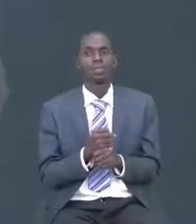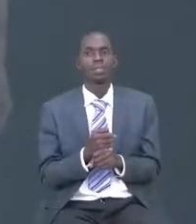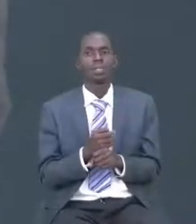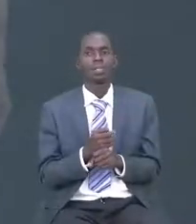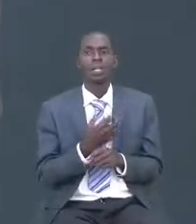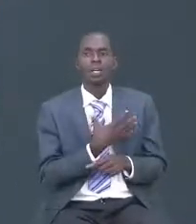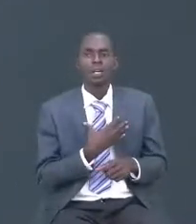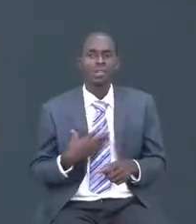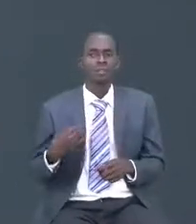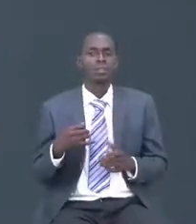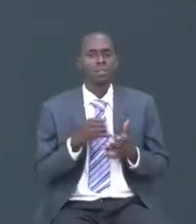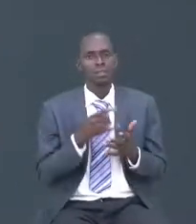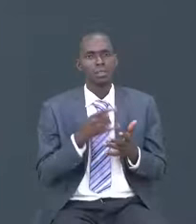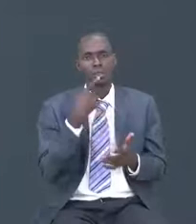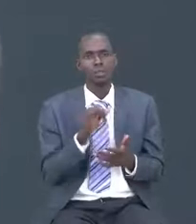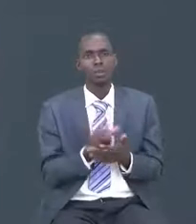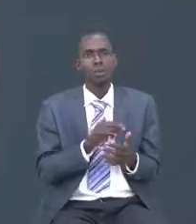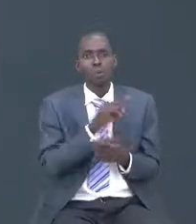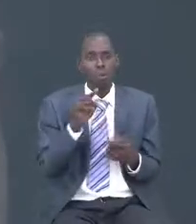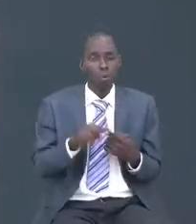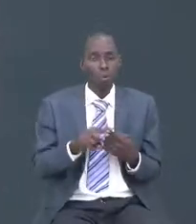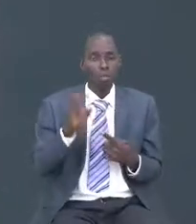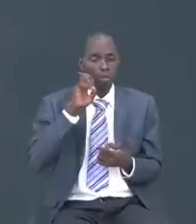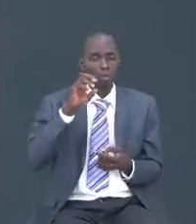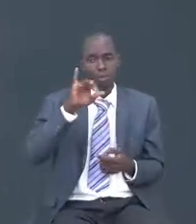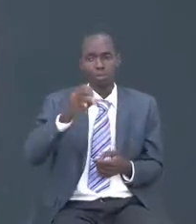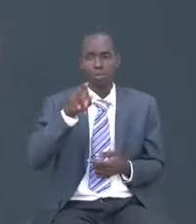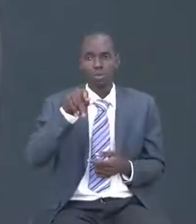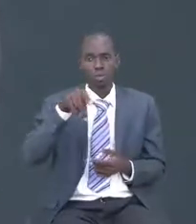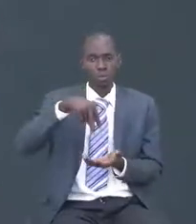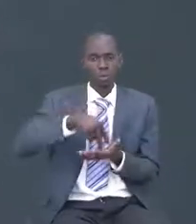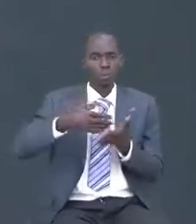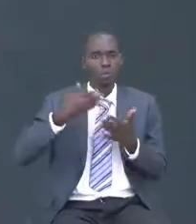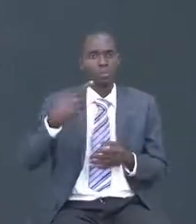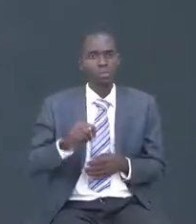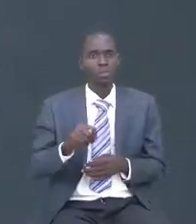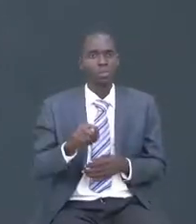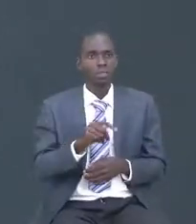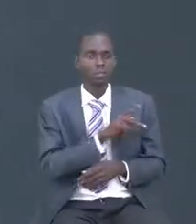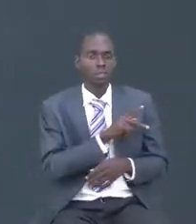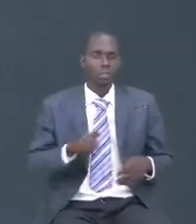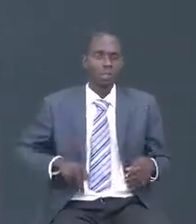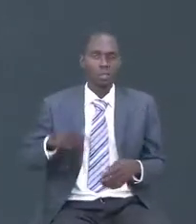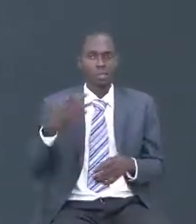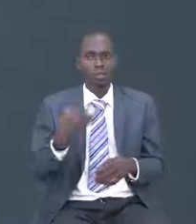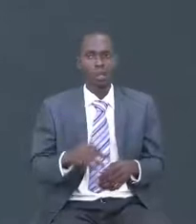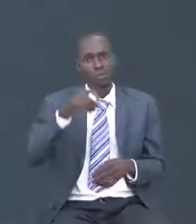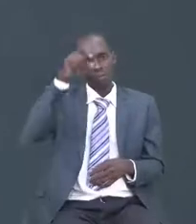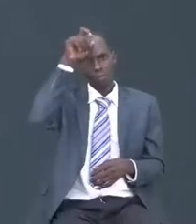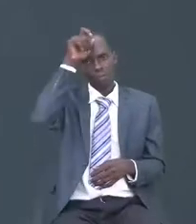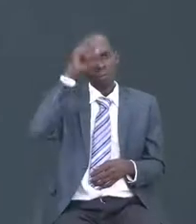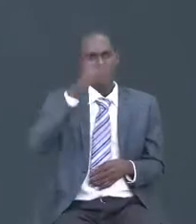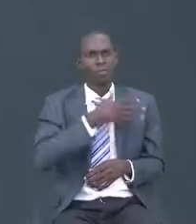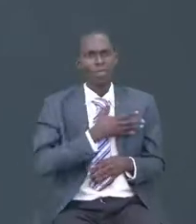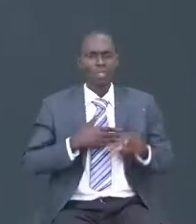Et on dit, lorsqu'il se présenta devant Pharaon, roi d'Égypte, et il quitta